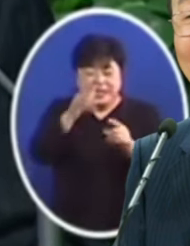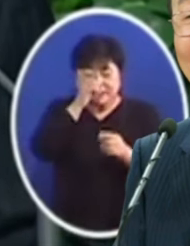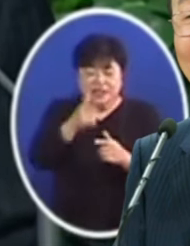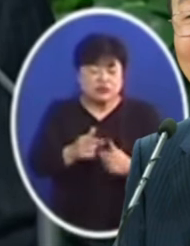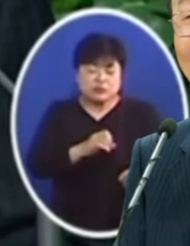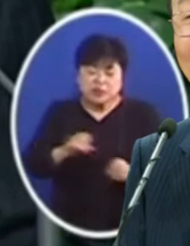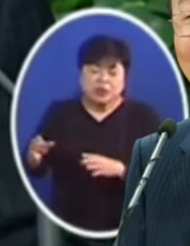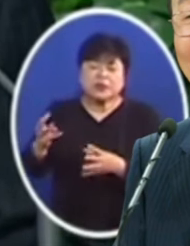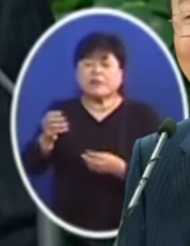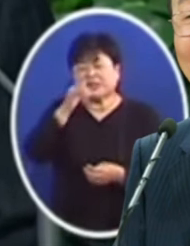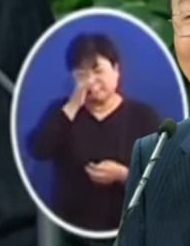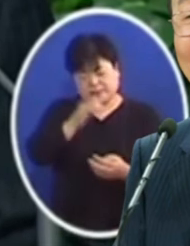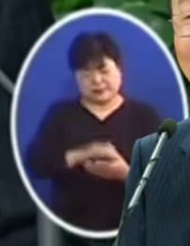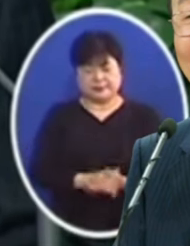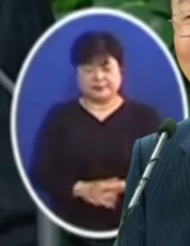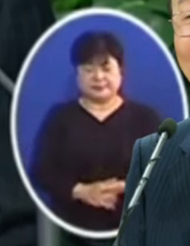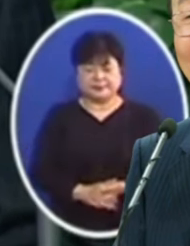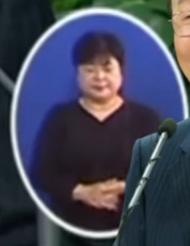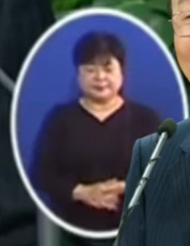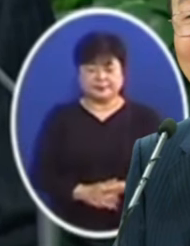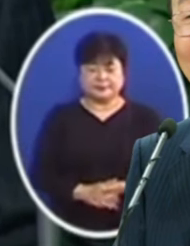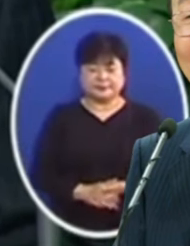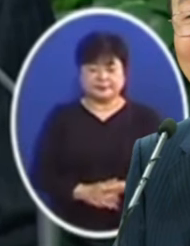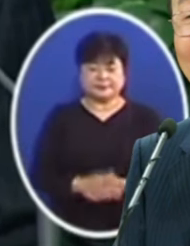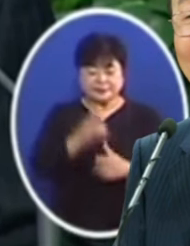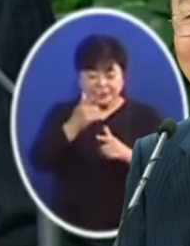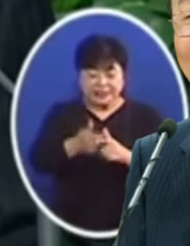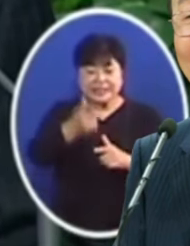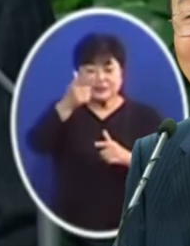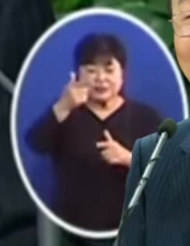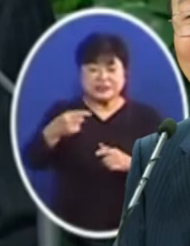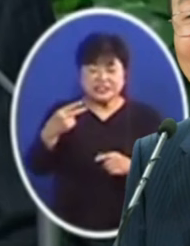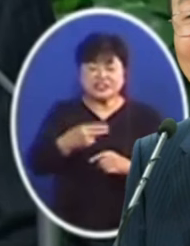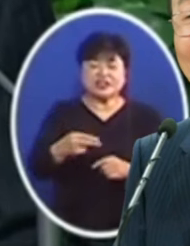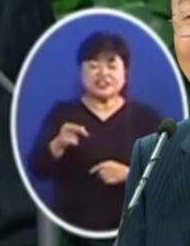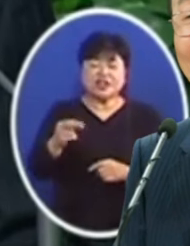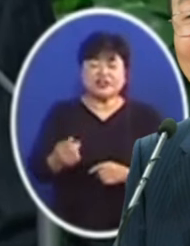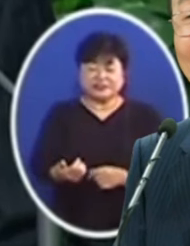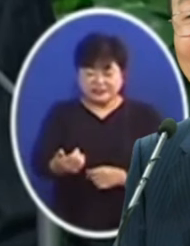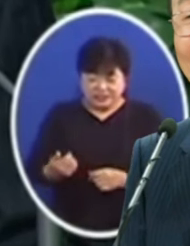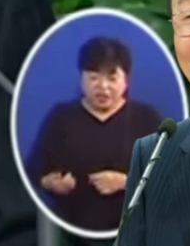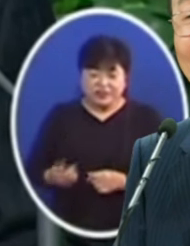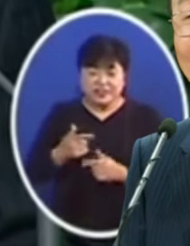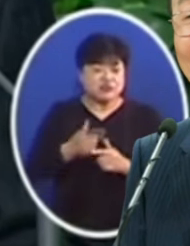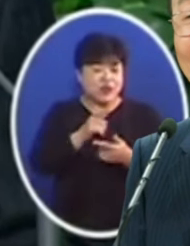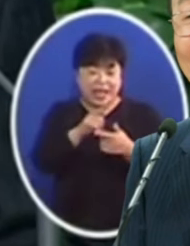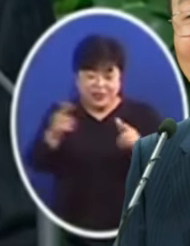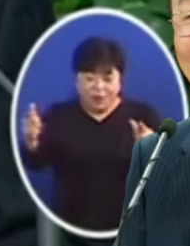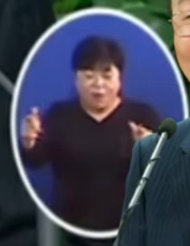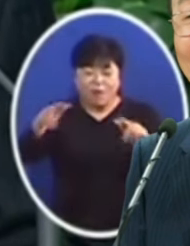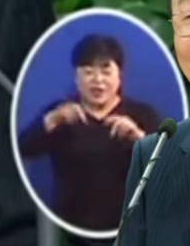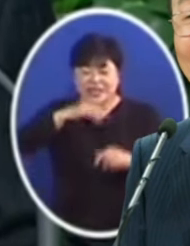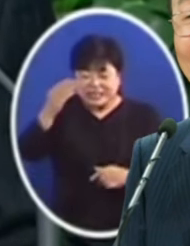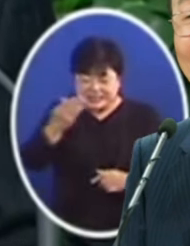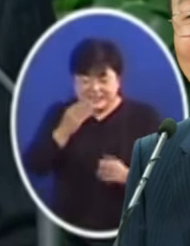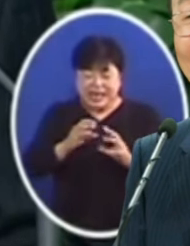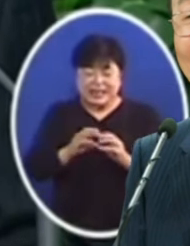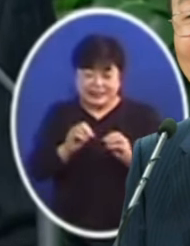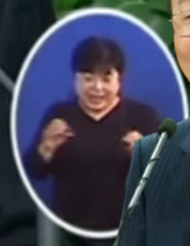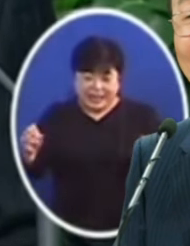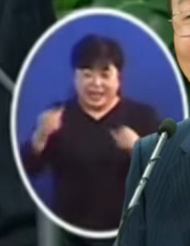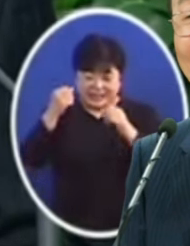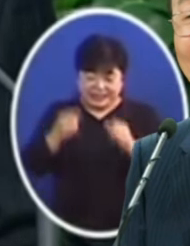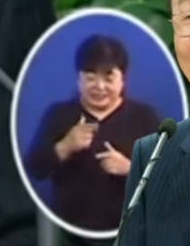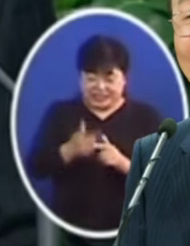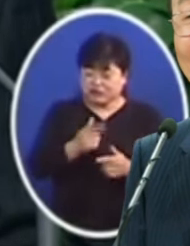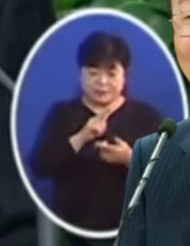예수님을 잃어버릴 때가 많은 것입니다. 예수님은 2000년 전에 예수님이 아니시요 이스라엘 땅에